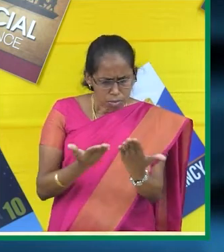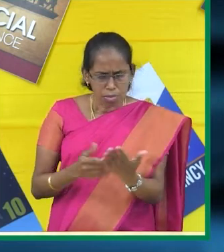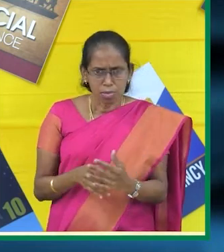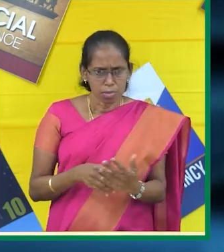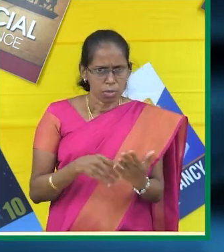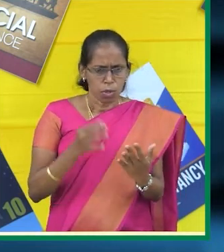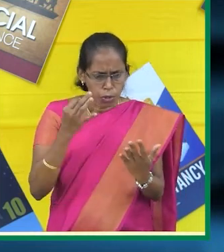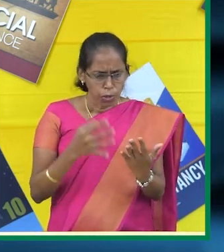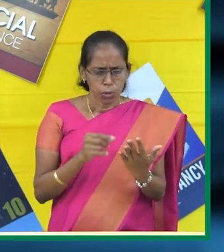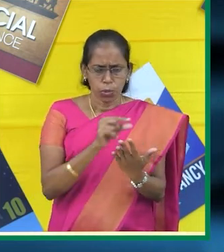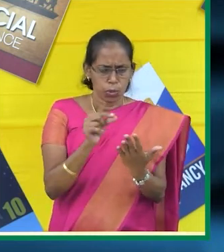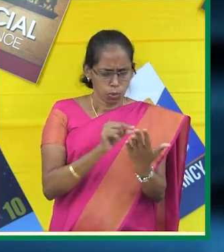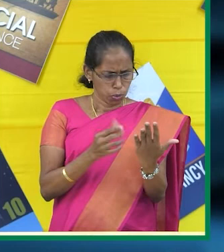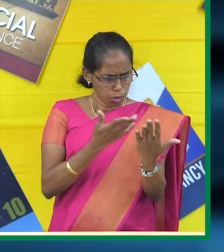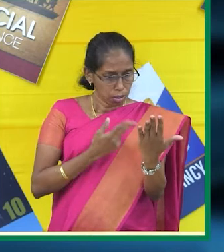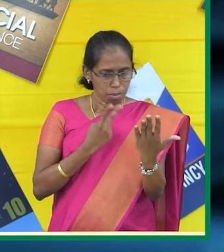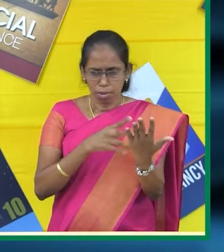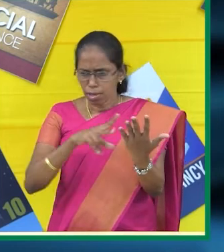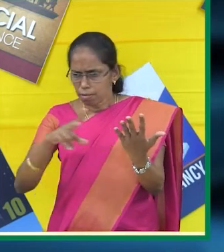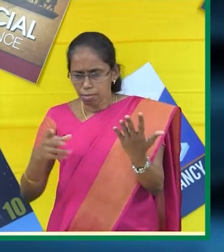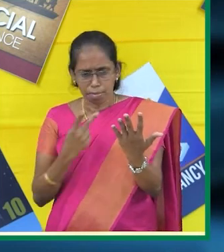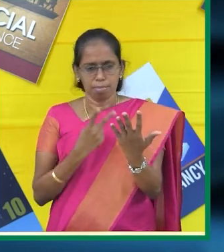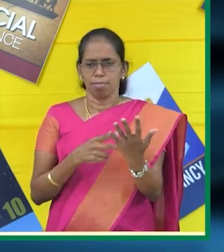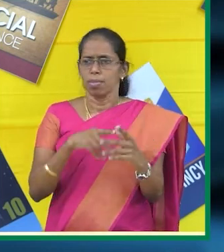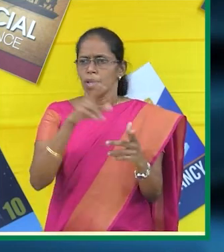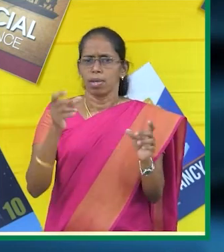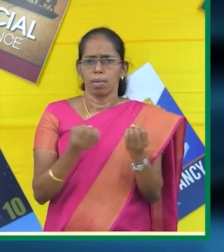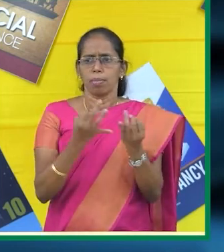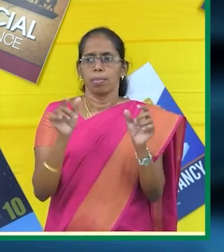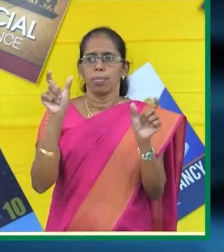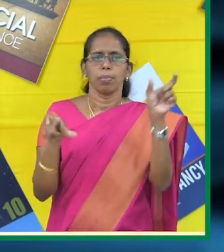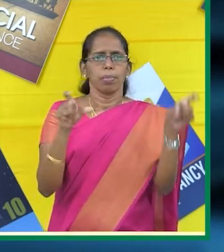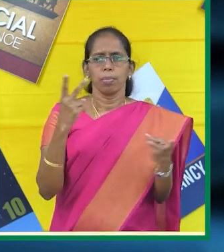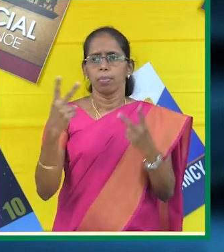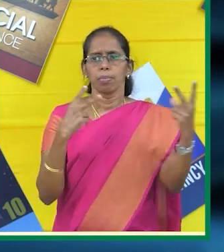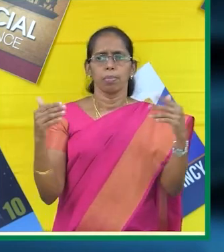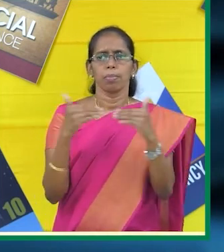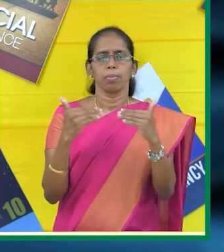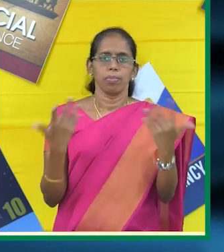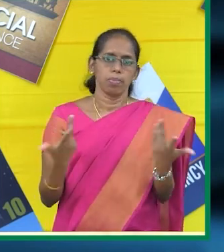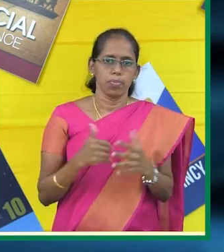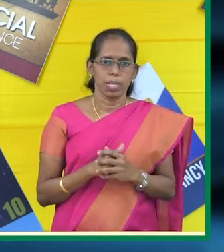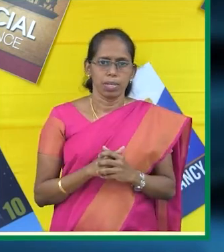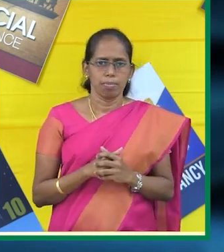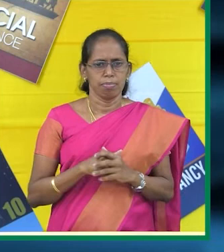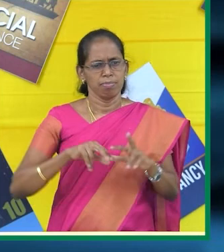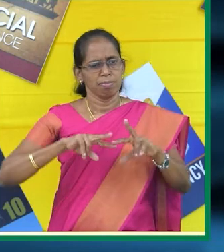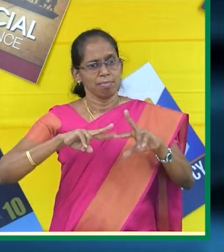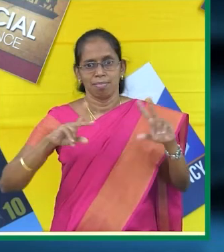கட்டுரைகள், புதிய திட்டங்களை எல்லாம் வைத்து கொண்டு பல்வேறு மனிதர்களை அவர் பார்க்கிறார். பல்வேறு வகையான மனிதர்கள் அங்கே